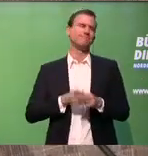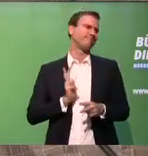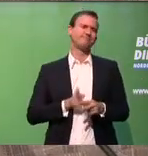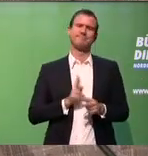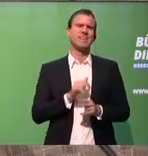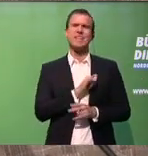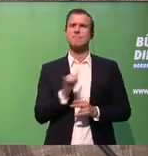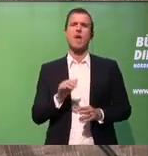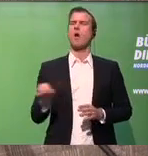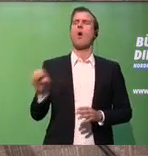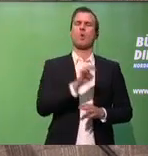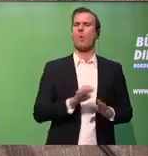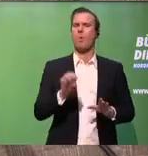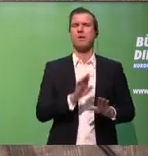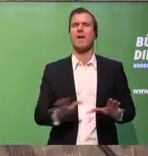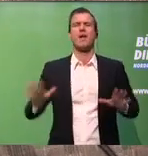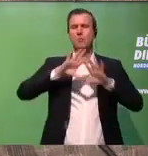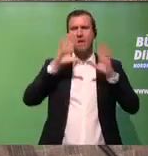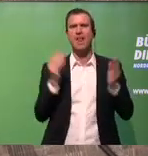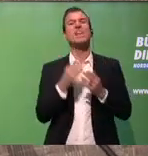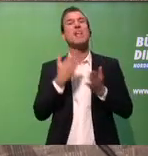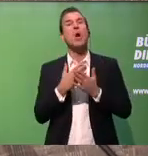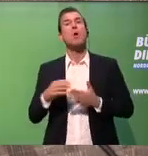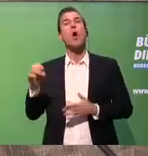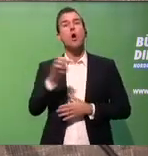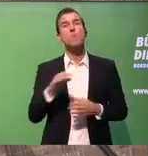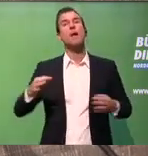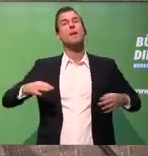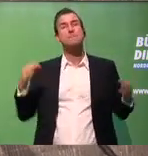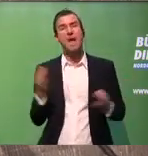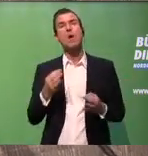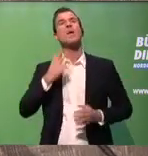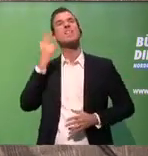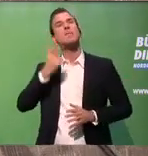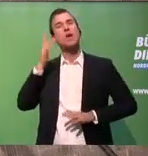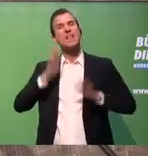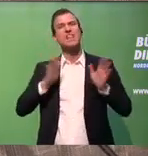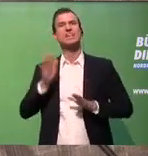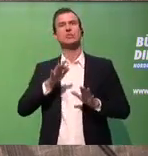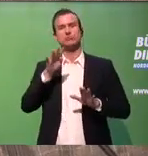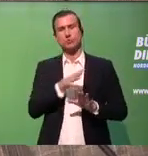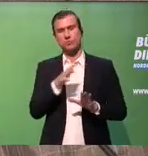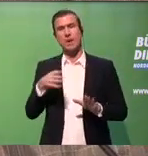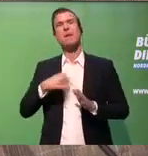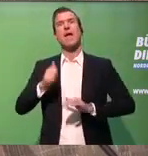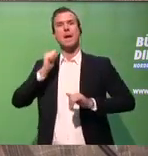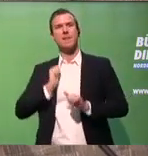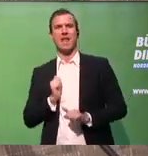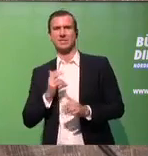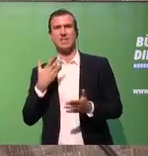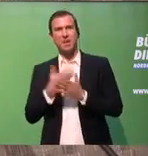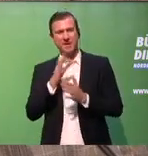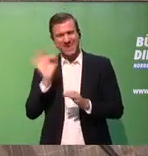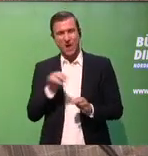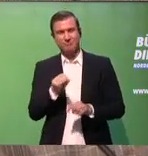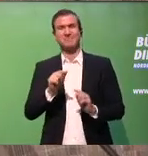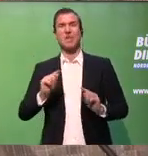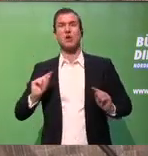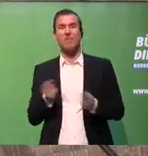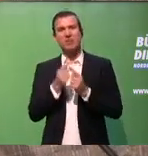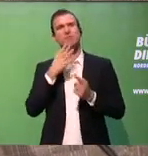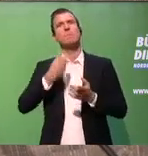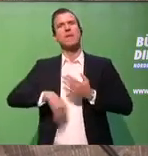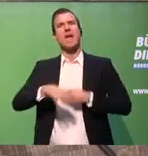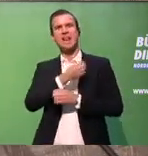auch in Europa. Deshalb braucht Europa belastbare demokratische Strukturen, um genau diese Konflikte vernünftiger zu regeln.